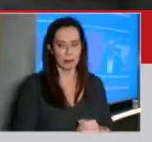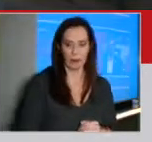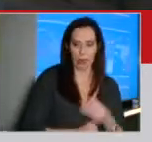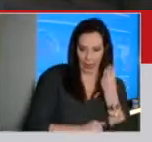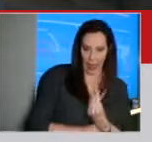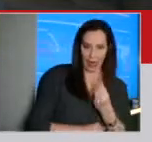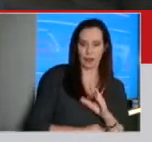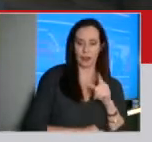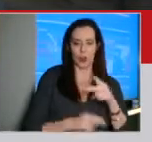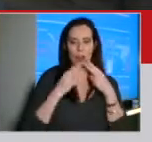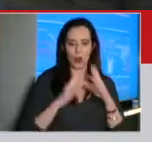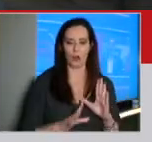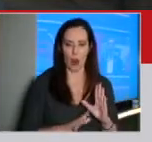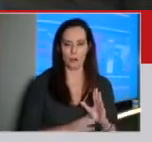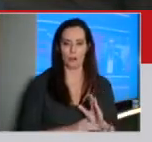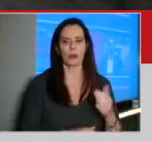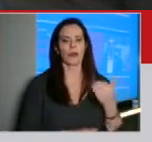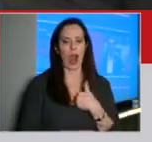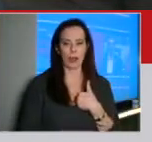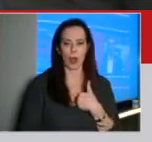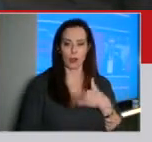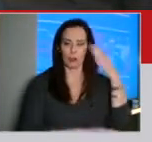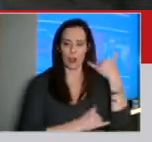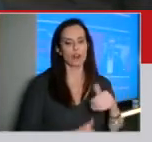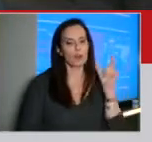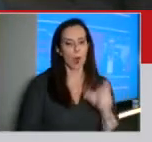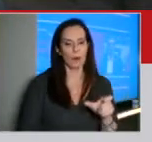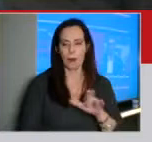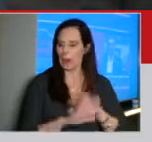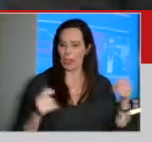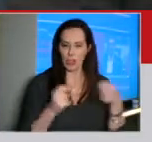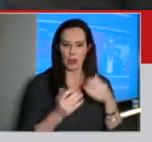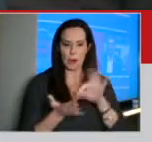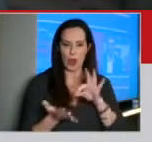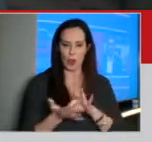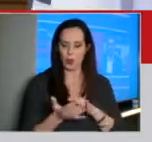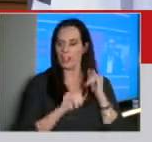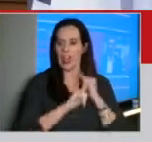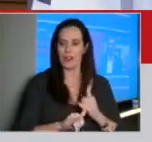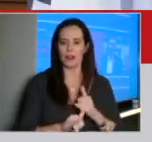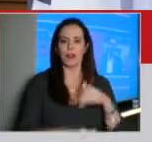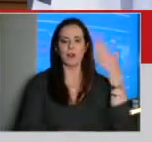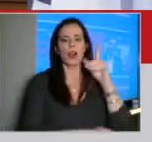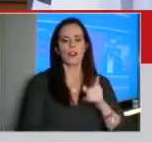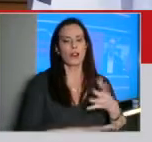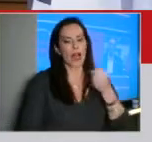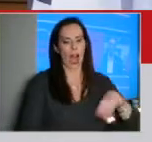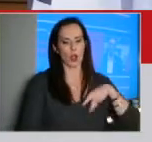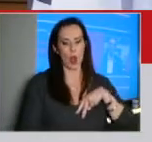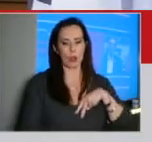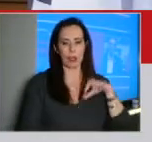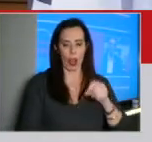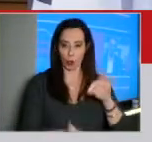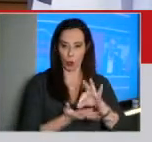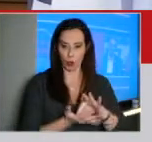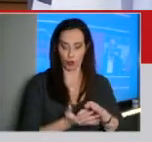רגע, עכשיו זאת היא התשובה. תראה, אנחנו, המדינה עכשיו מחויבת, בלי קשר כמה הטוטו ייצר למדינה, המדינה עכשיו לקחה אחריות. אם הטוטו